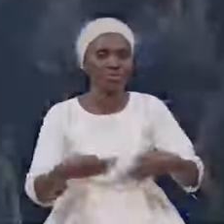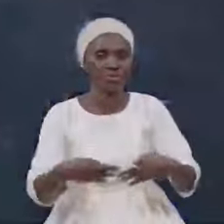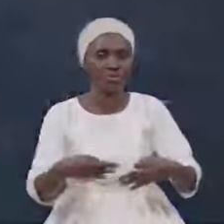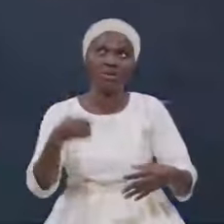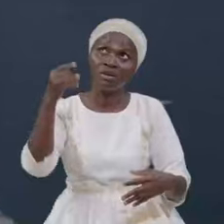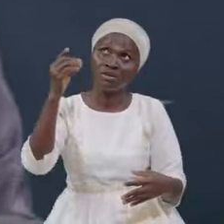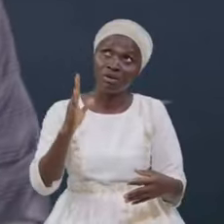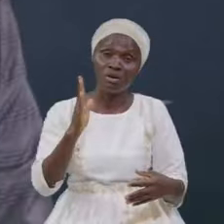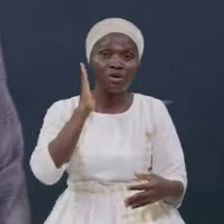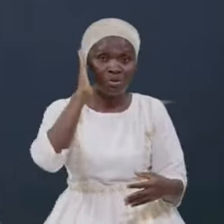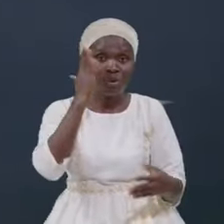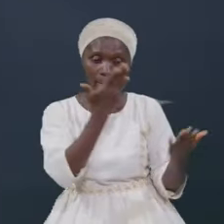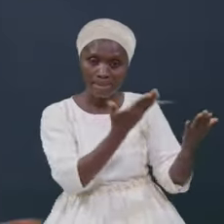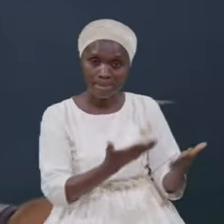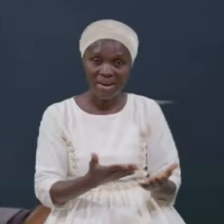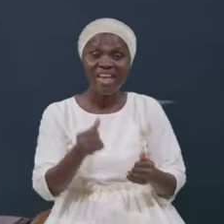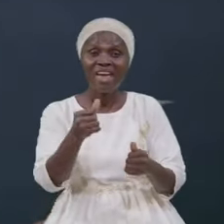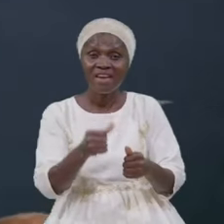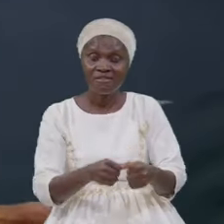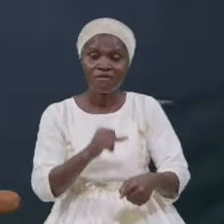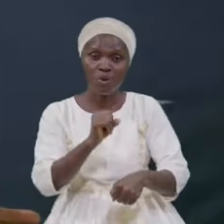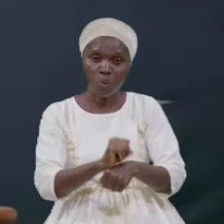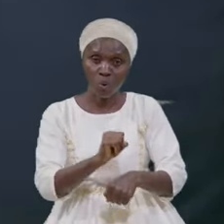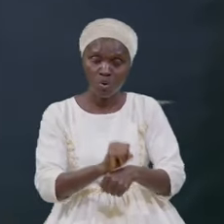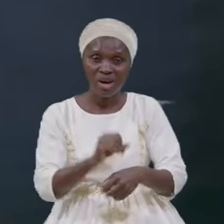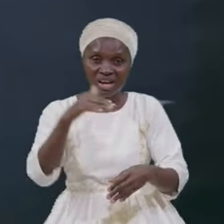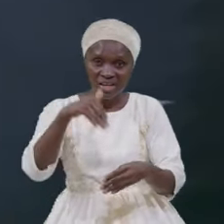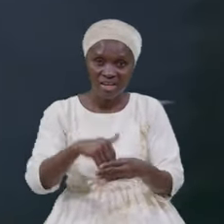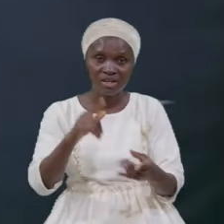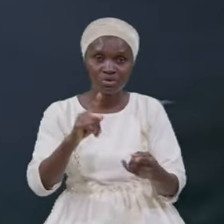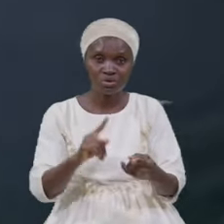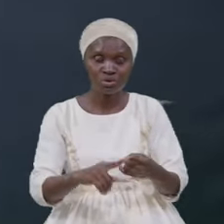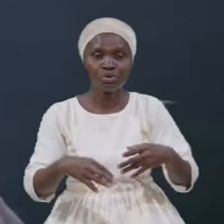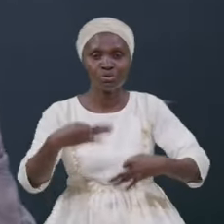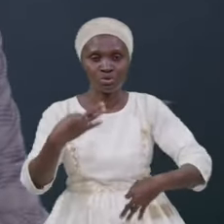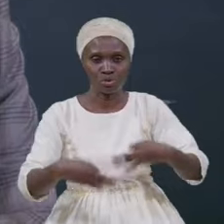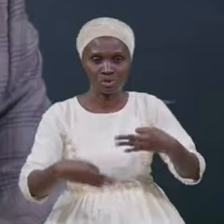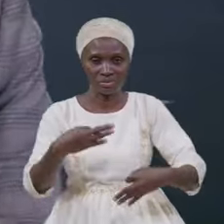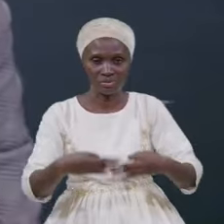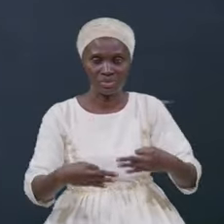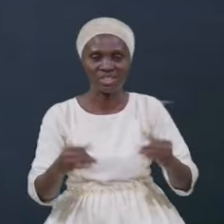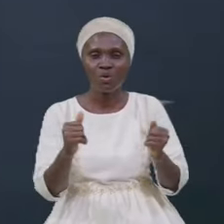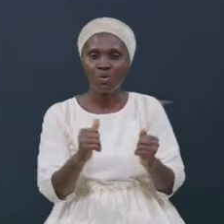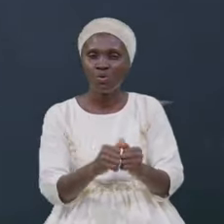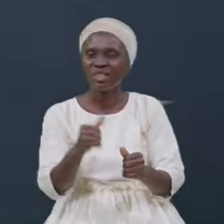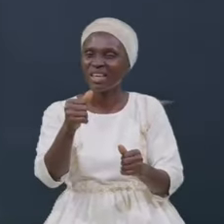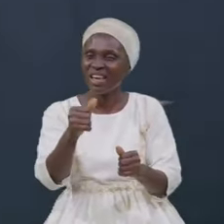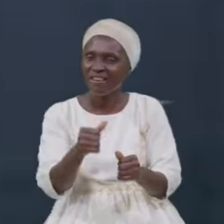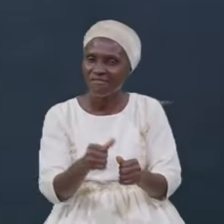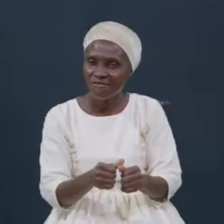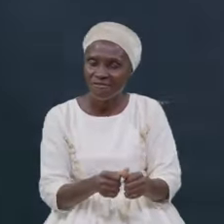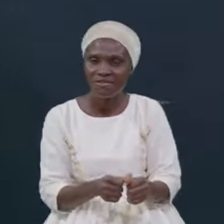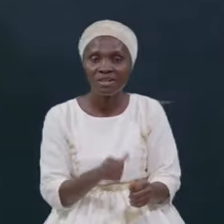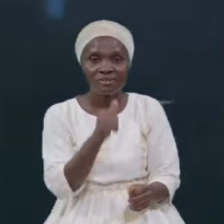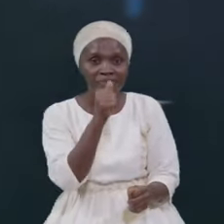œuvre en jugement au sujet de tout ce qui est caché. Au sujet de